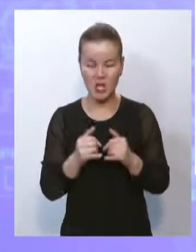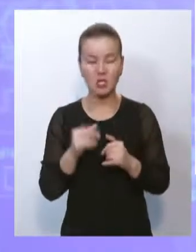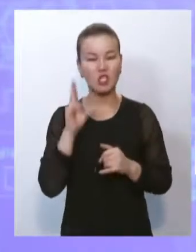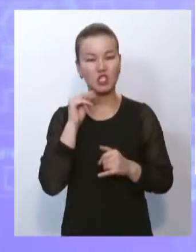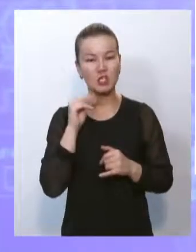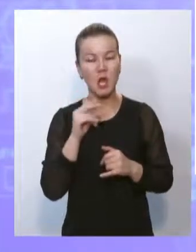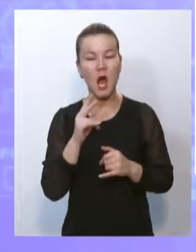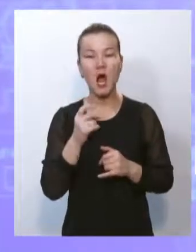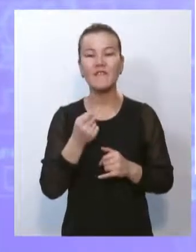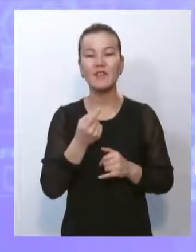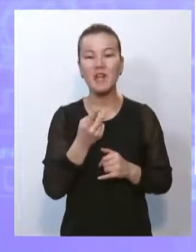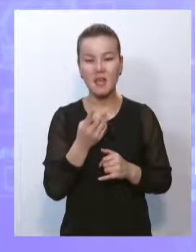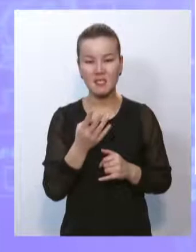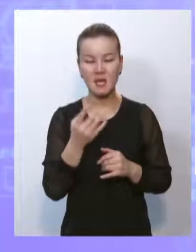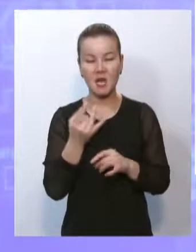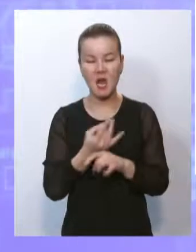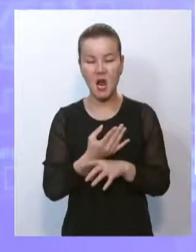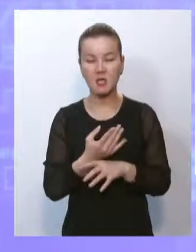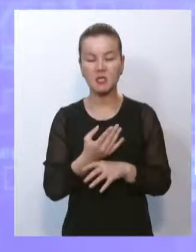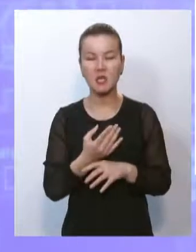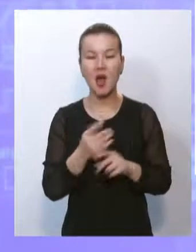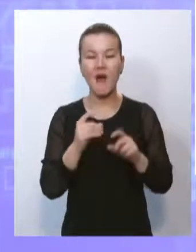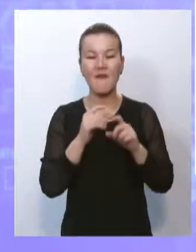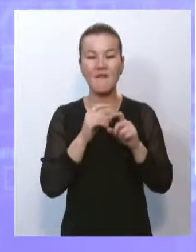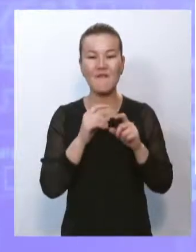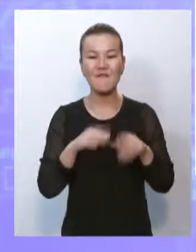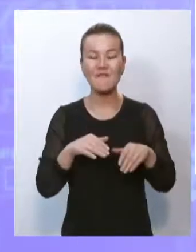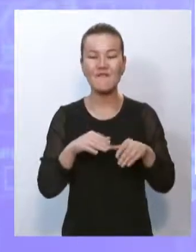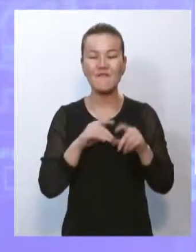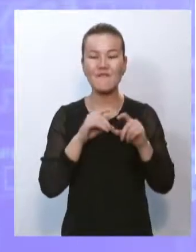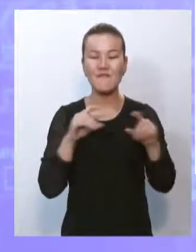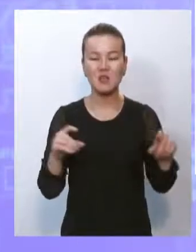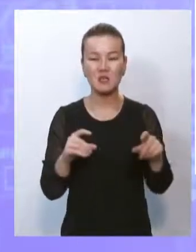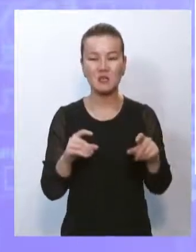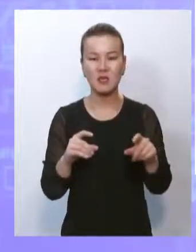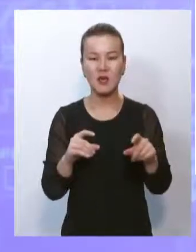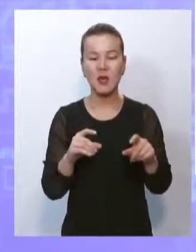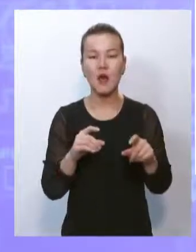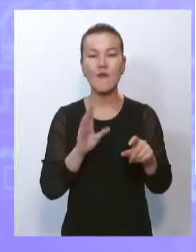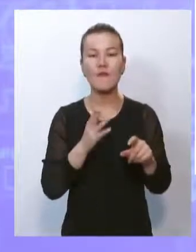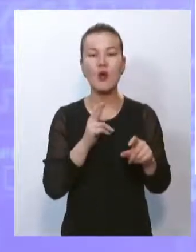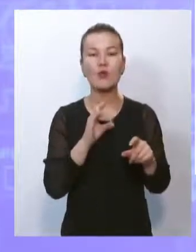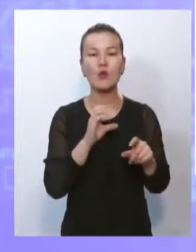в несколько раз выраженное в косвенной форме